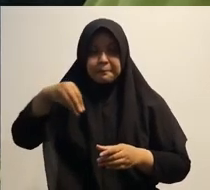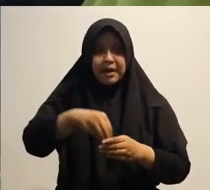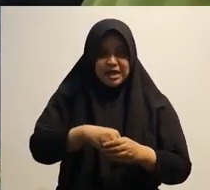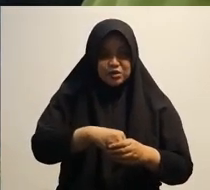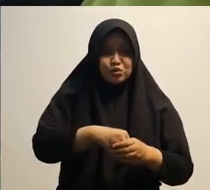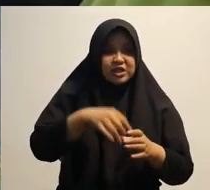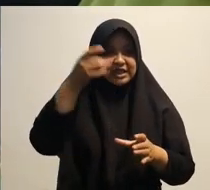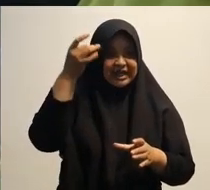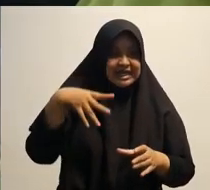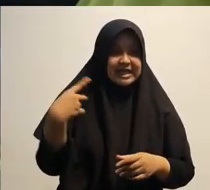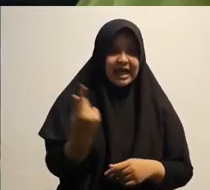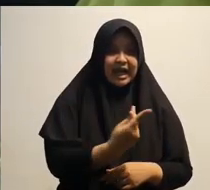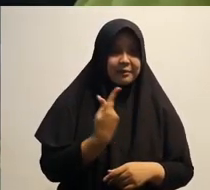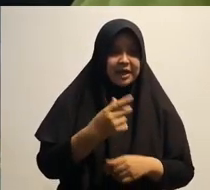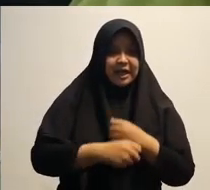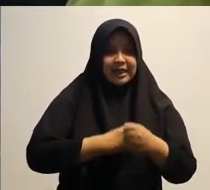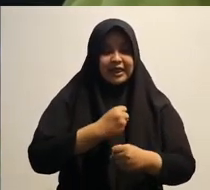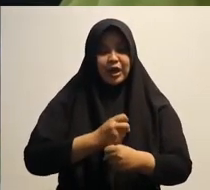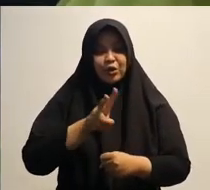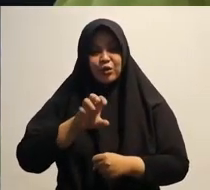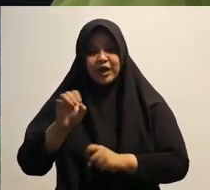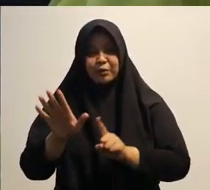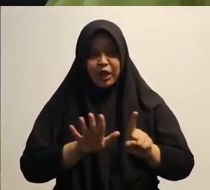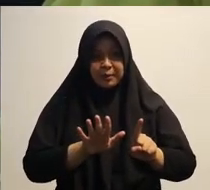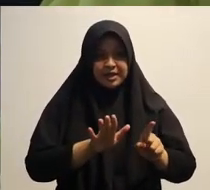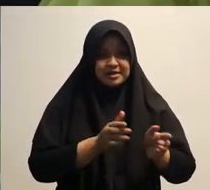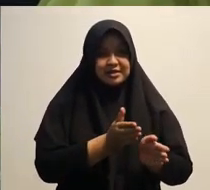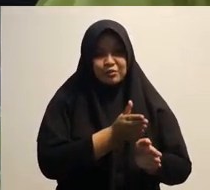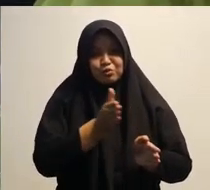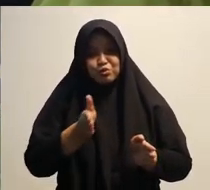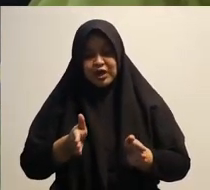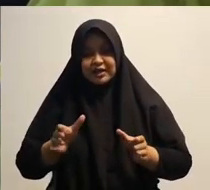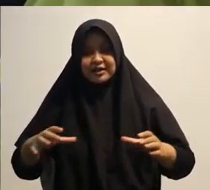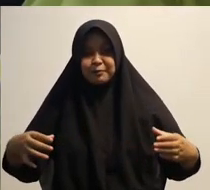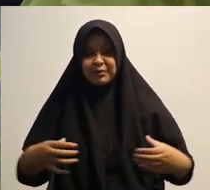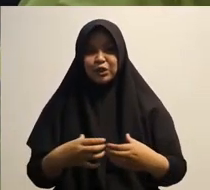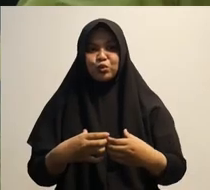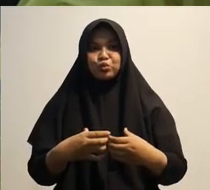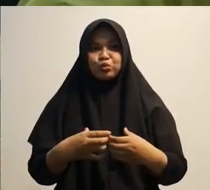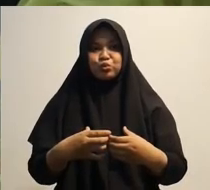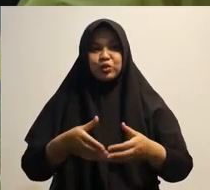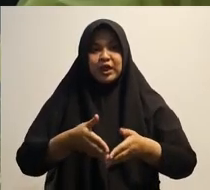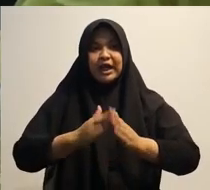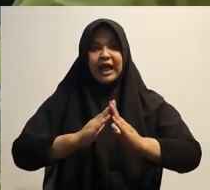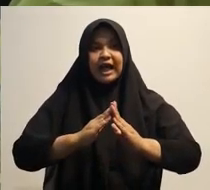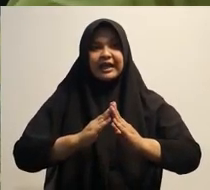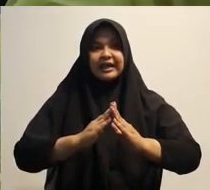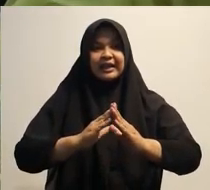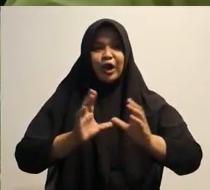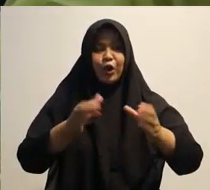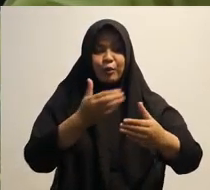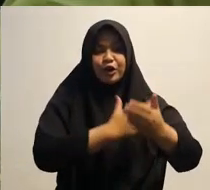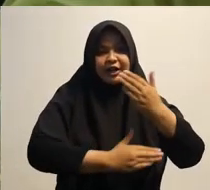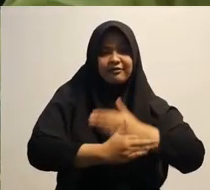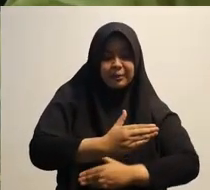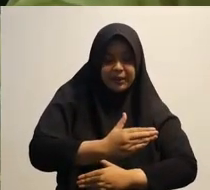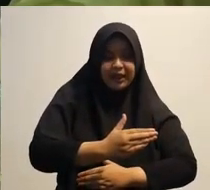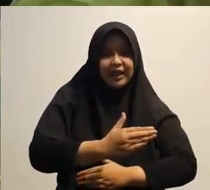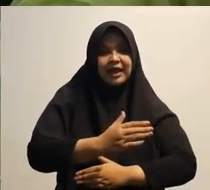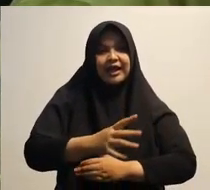sigap masuk ke daerah kami tahun 2015, kemudian kami terbentuknya kelompok di Babel secara resmi itu